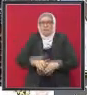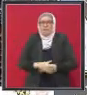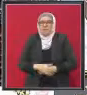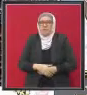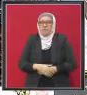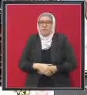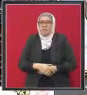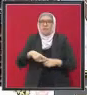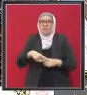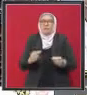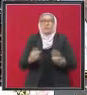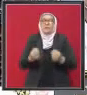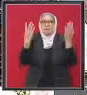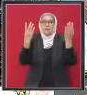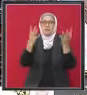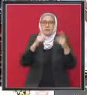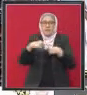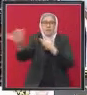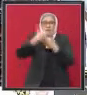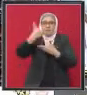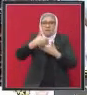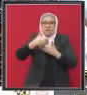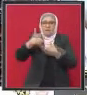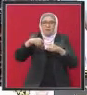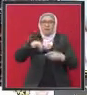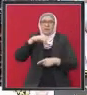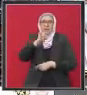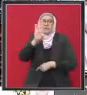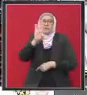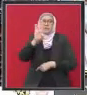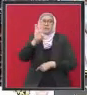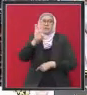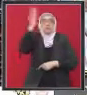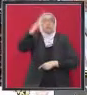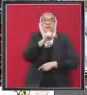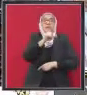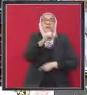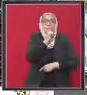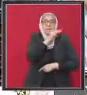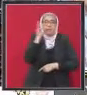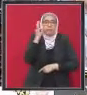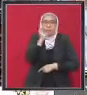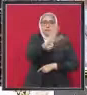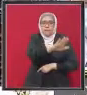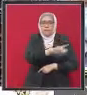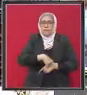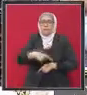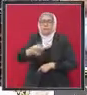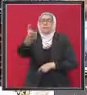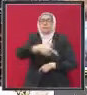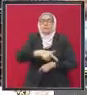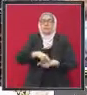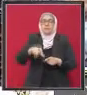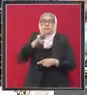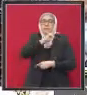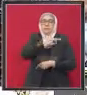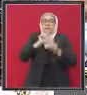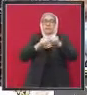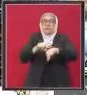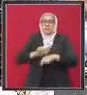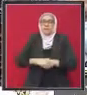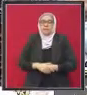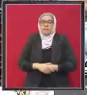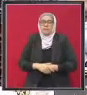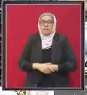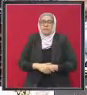banyak diganggu oleh Yang Berhormat. Sudahlah, speaker diamlah. Menteri tolong jawab, kita okay, terima kasih habiskan. Yang Berhormat Shah Alam, saya ambil